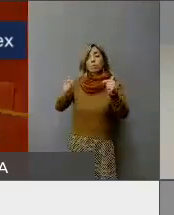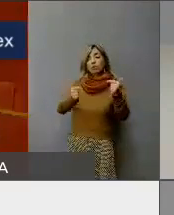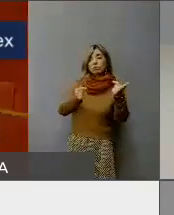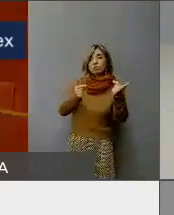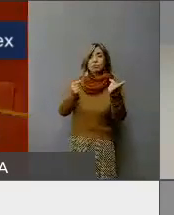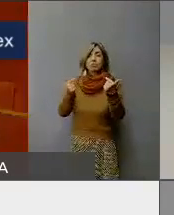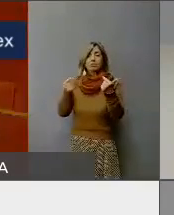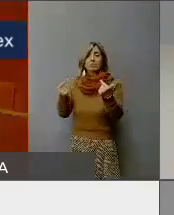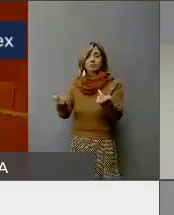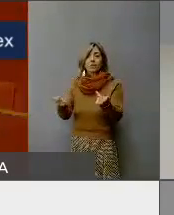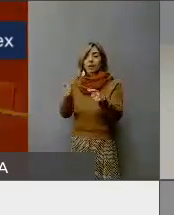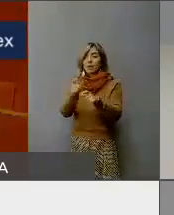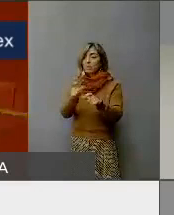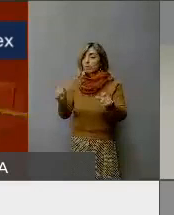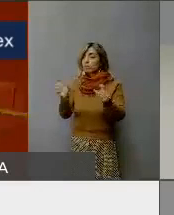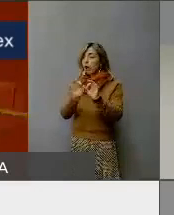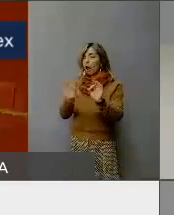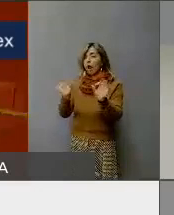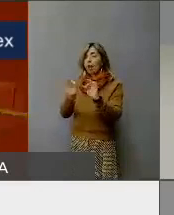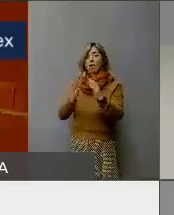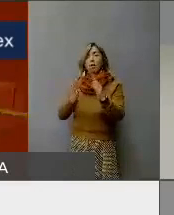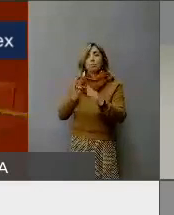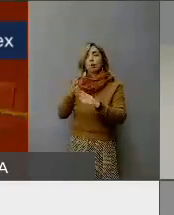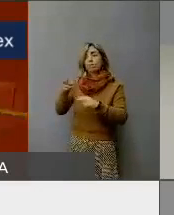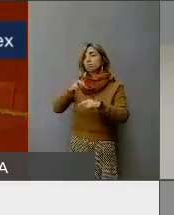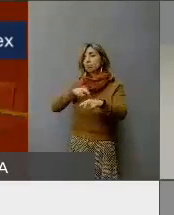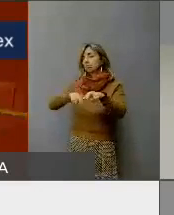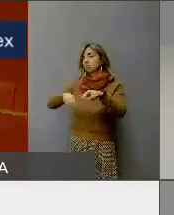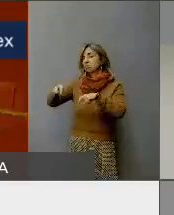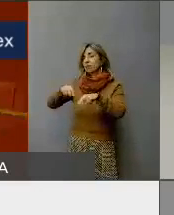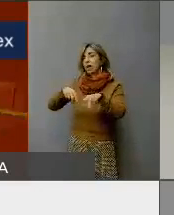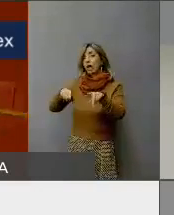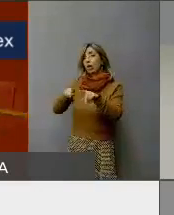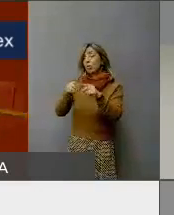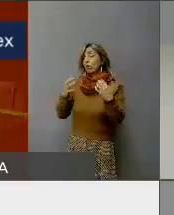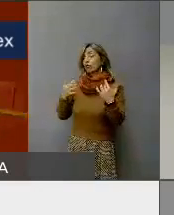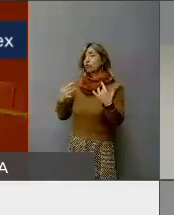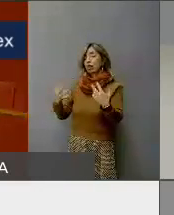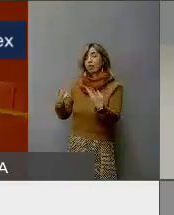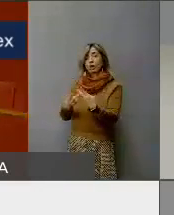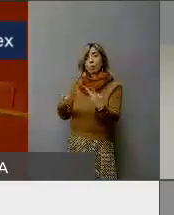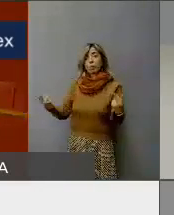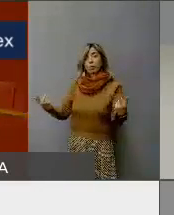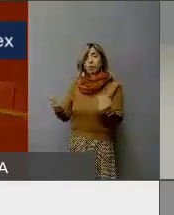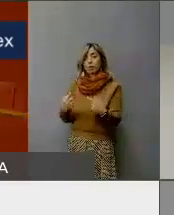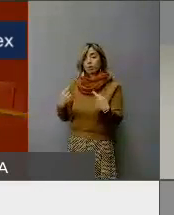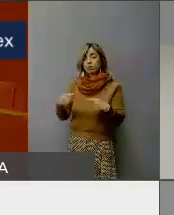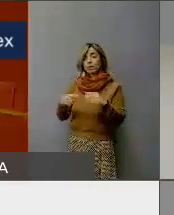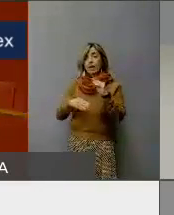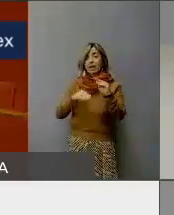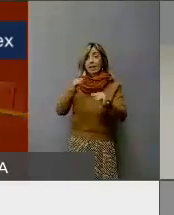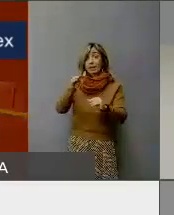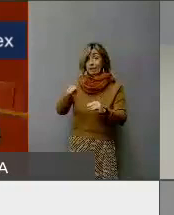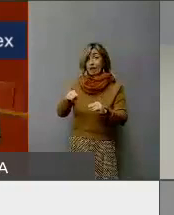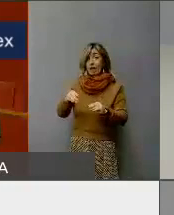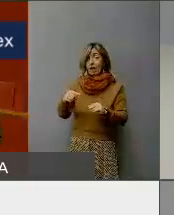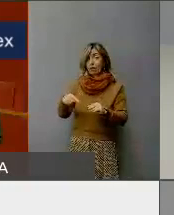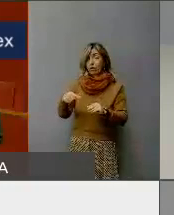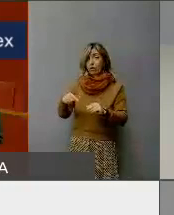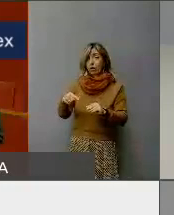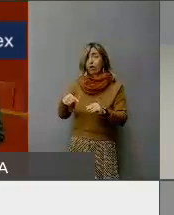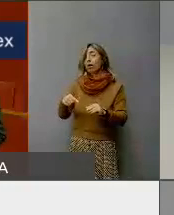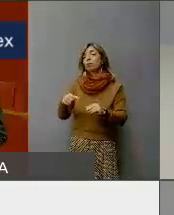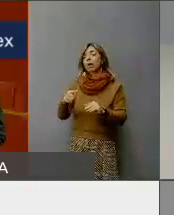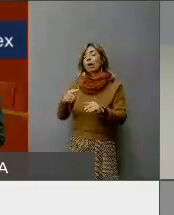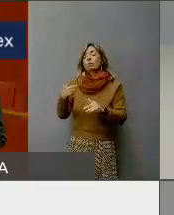per la cittadinanza quale porzione di giardino pubblico pertanto chiedo con la presente interpellanza eventuali interventi